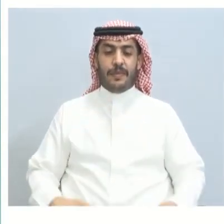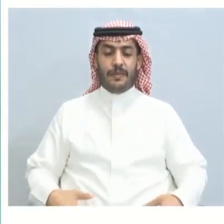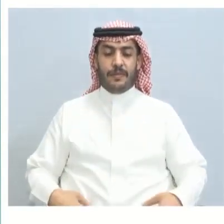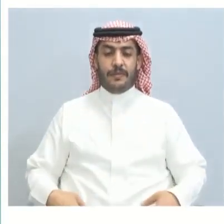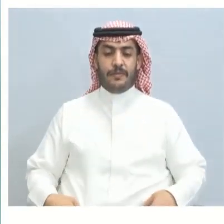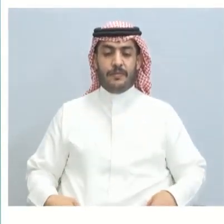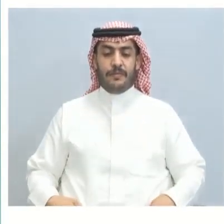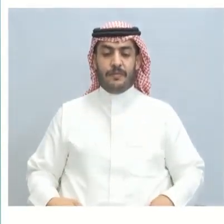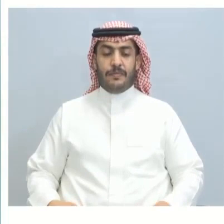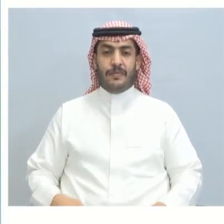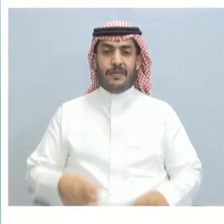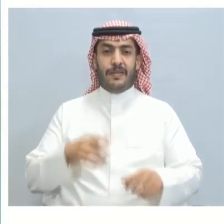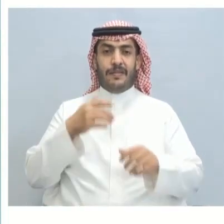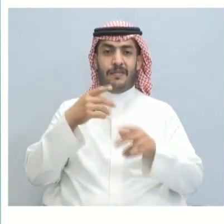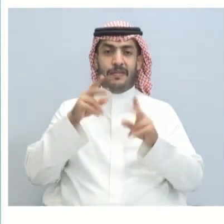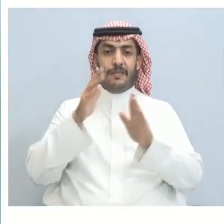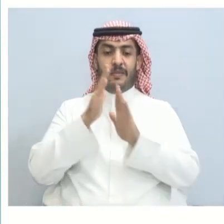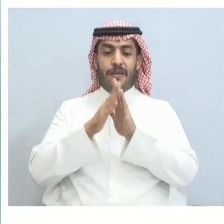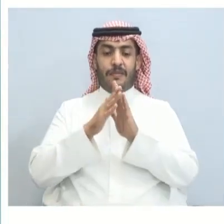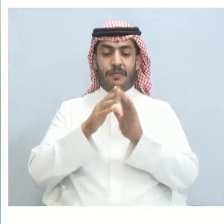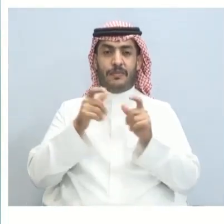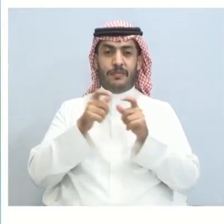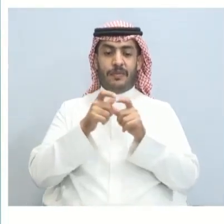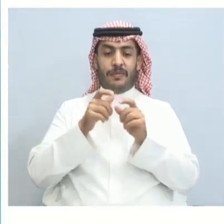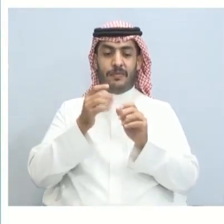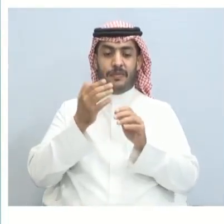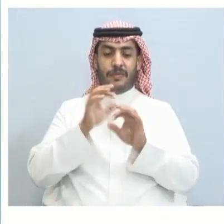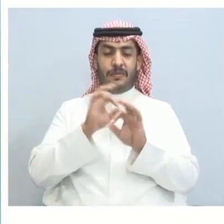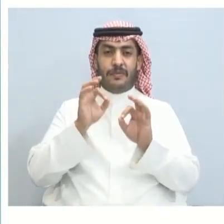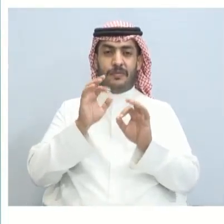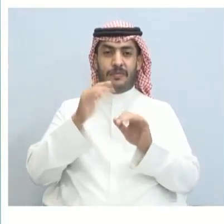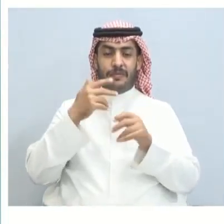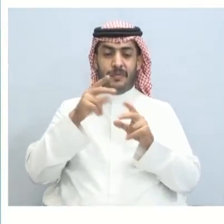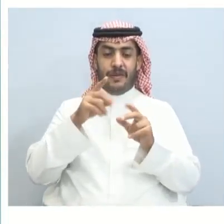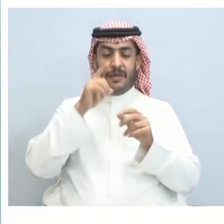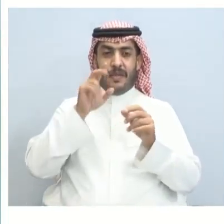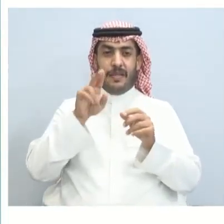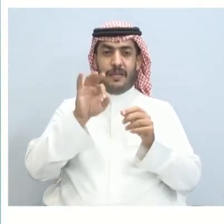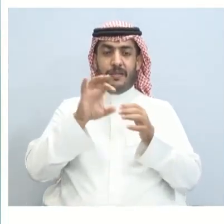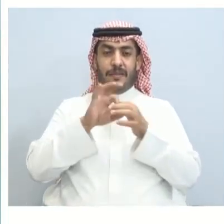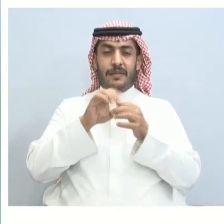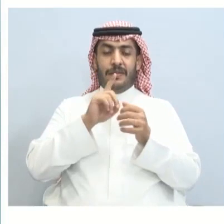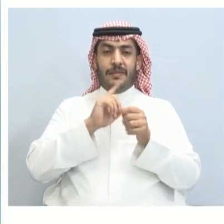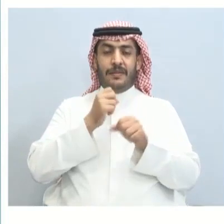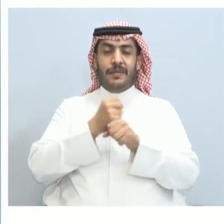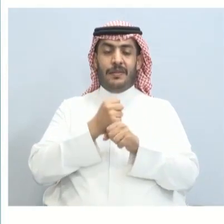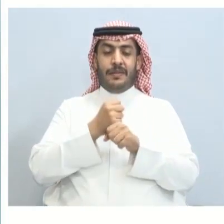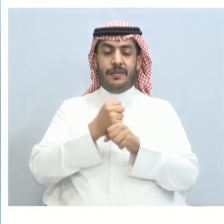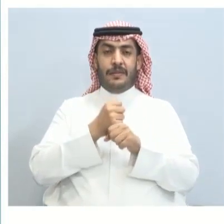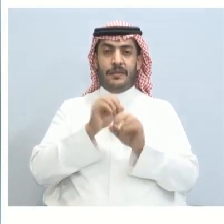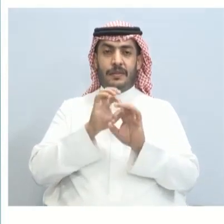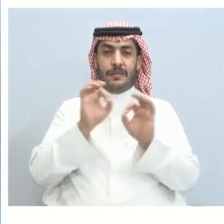القادم فتح ملف الاجتماع المقبل والبدء باعداد جدول اعماله اذا تم اتفاق على تاريخ او يوم اذا يبدا